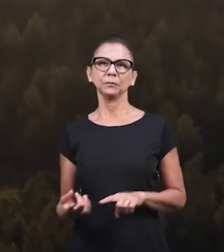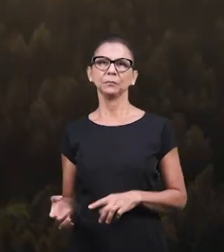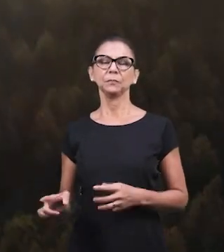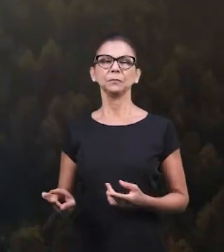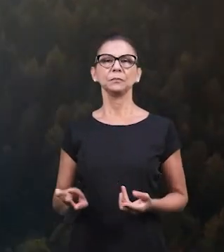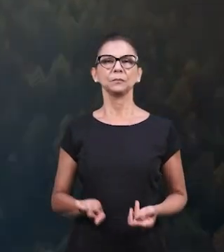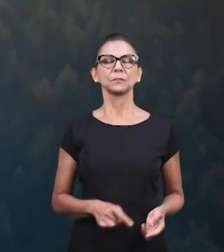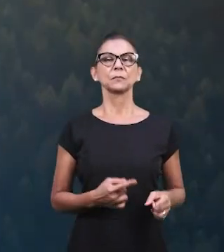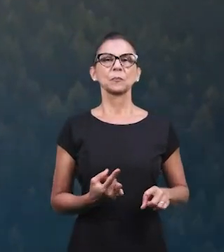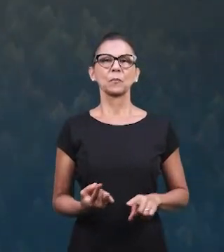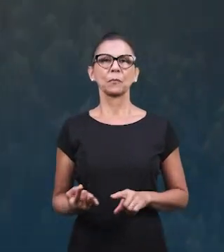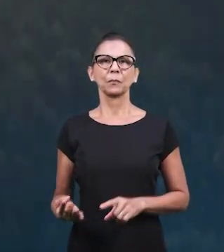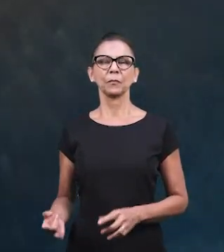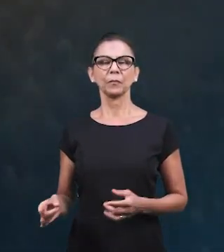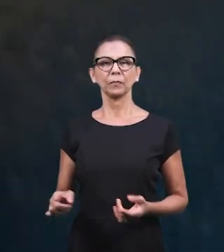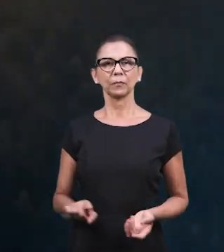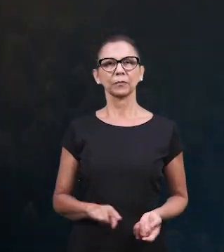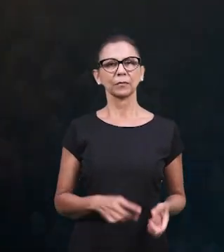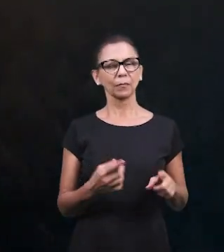господа